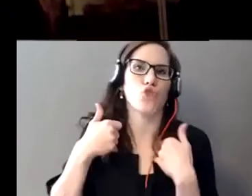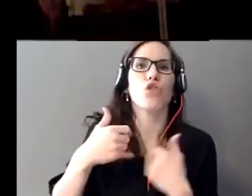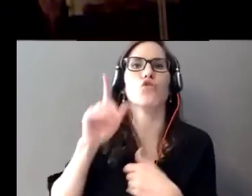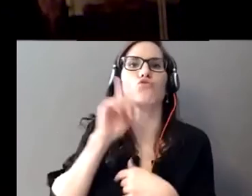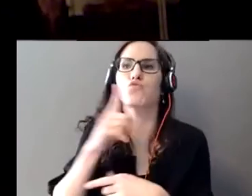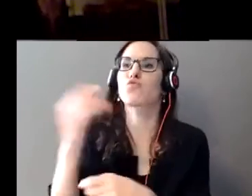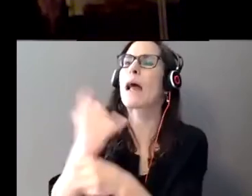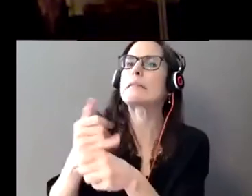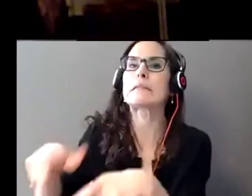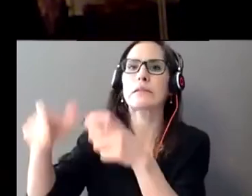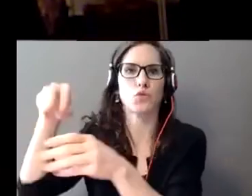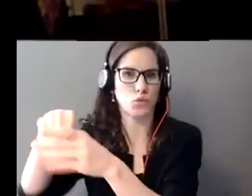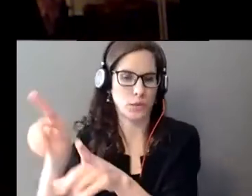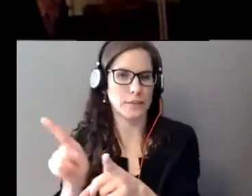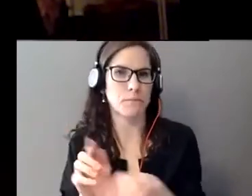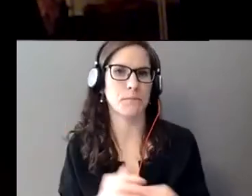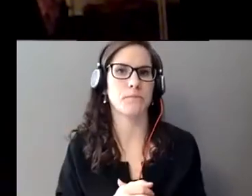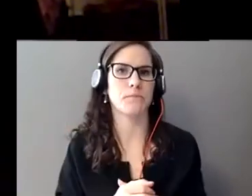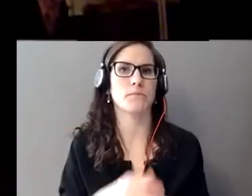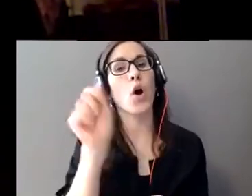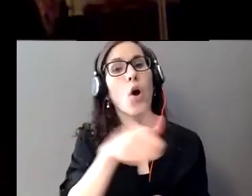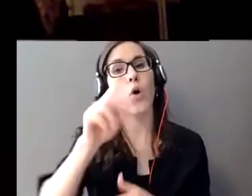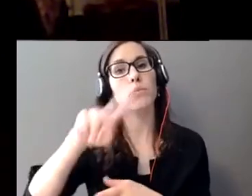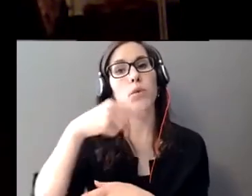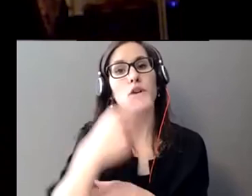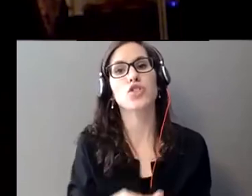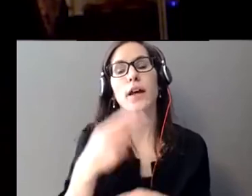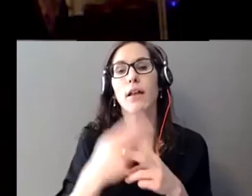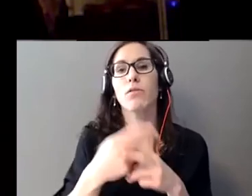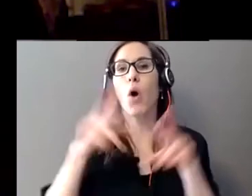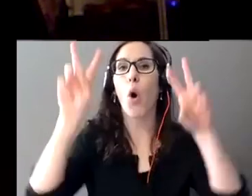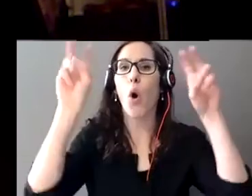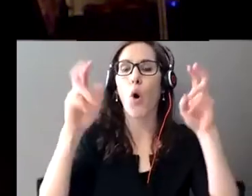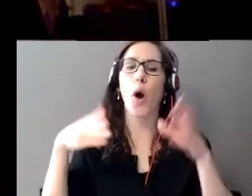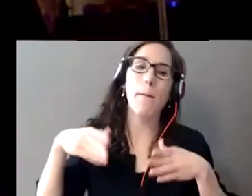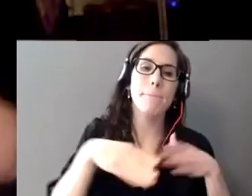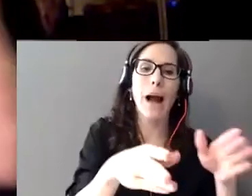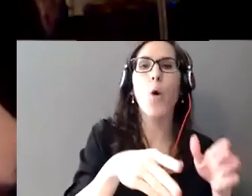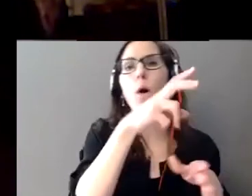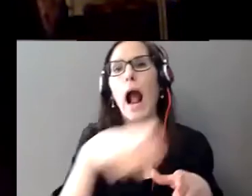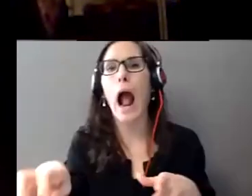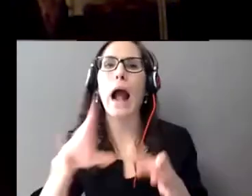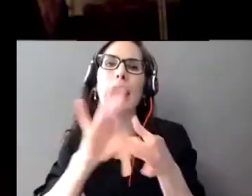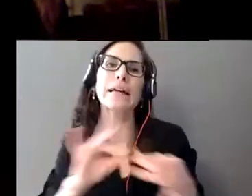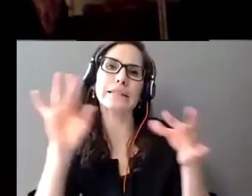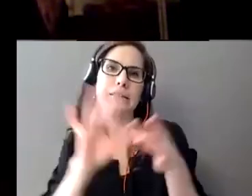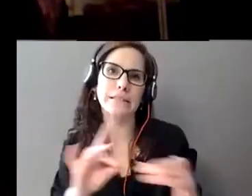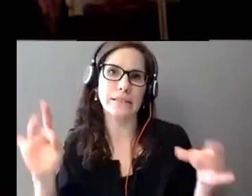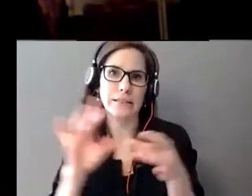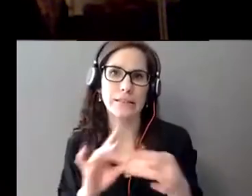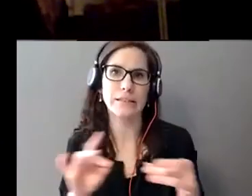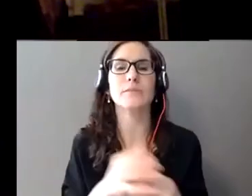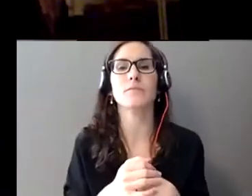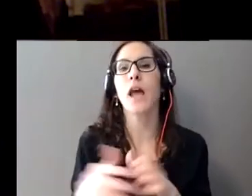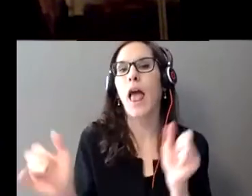Un autre projet aussi qui s'intitule « De parcours en récits » qui est co-mené par Jennifer Fournier et une